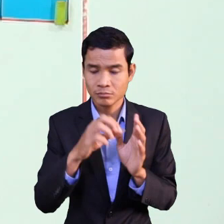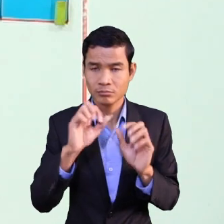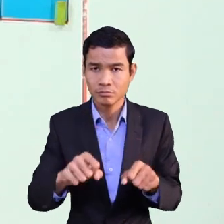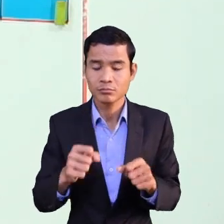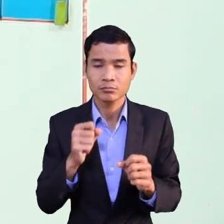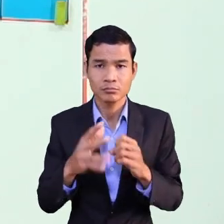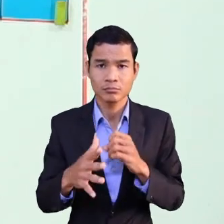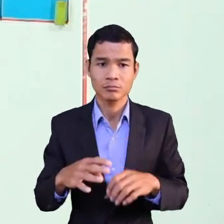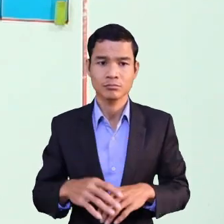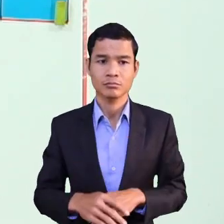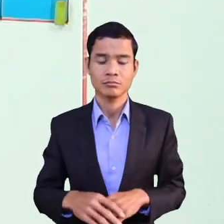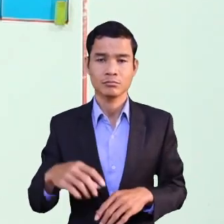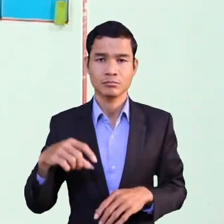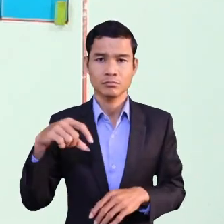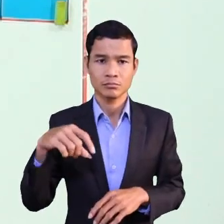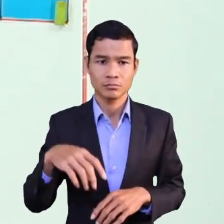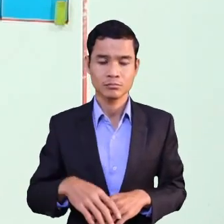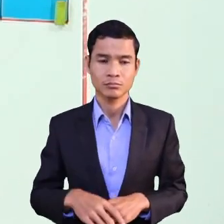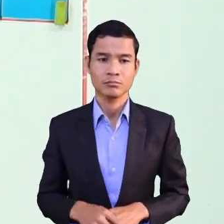ម